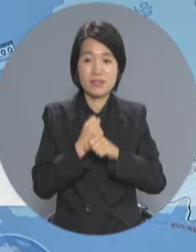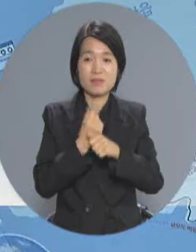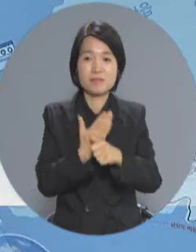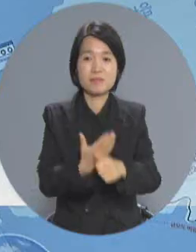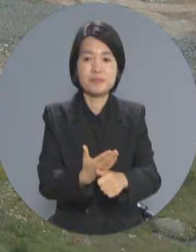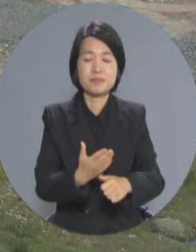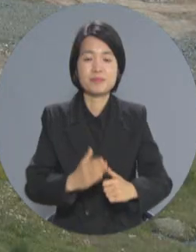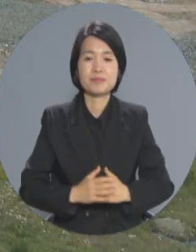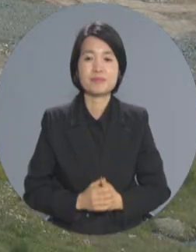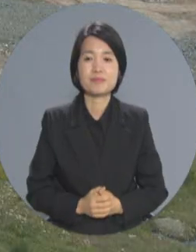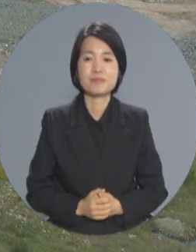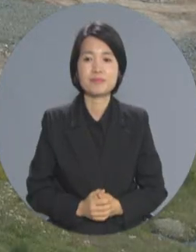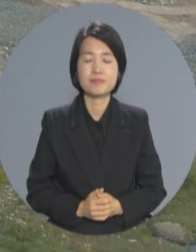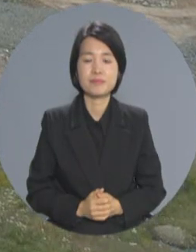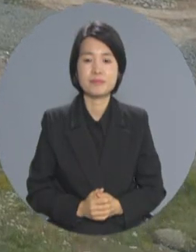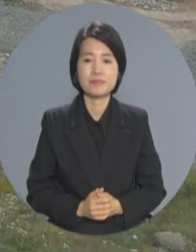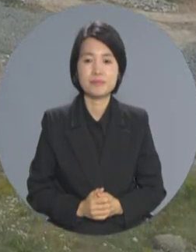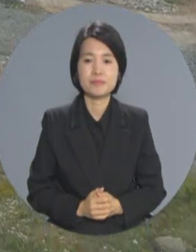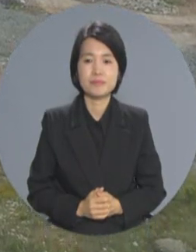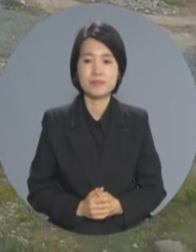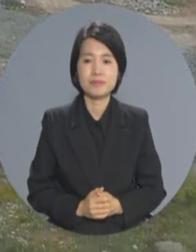기자입니다.